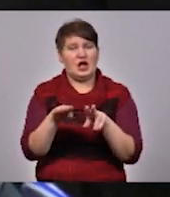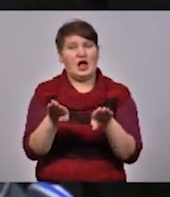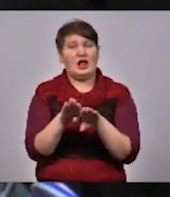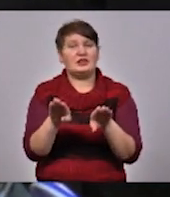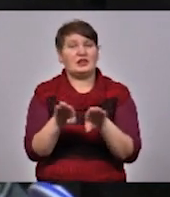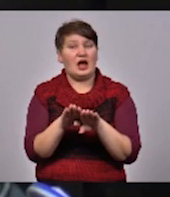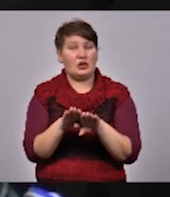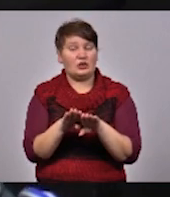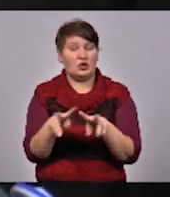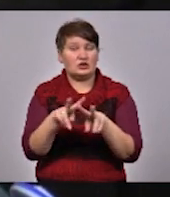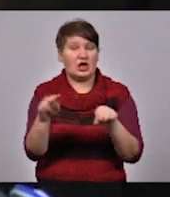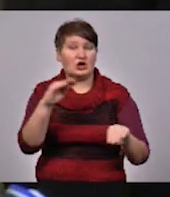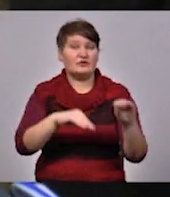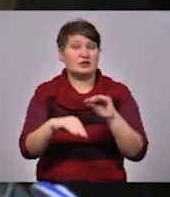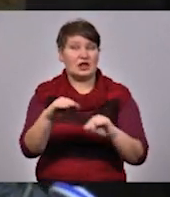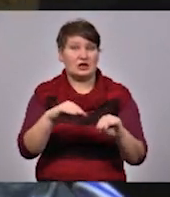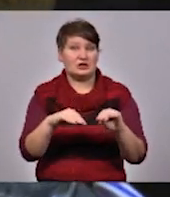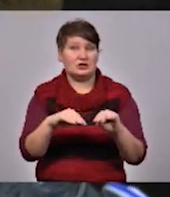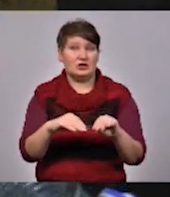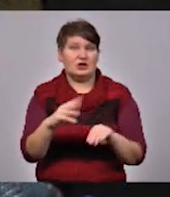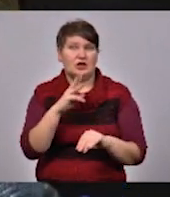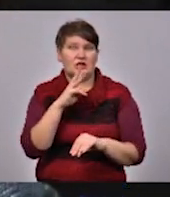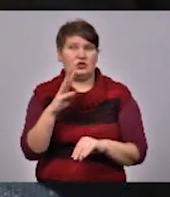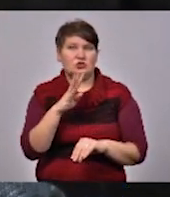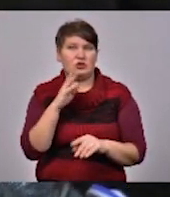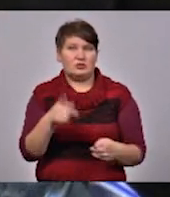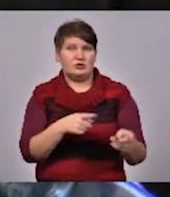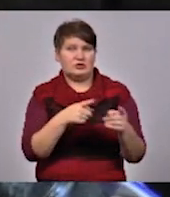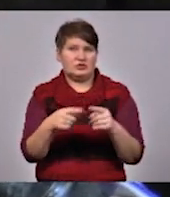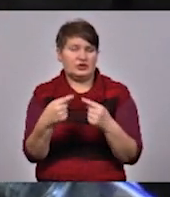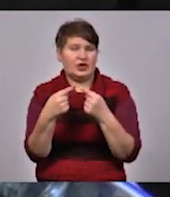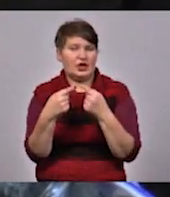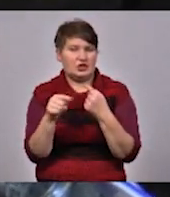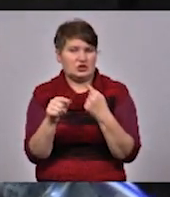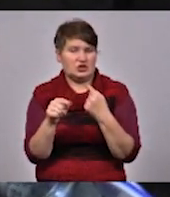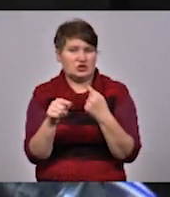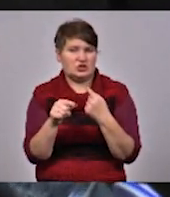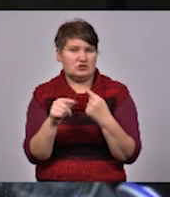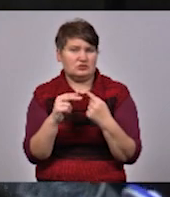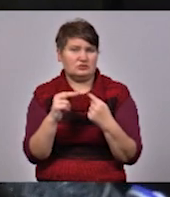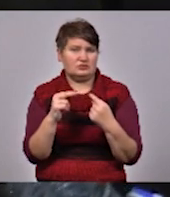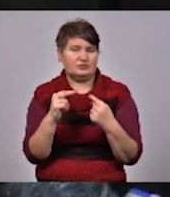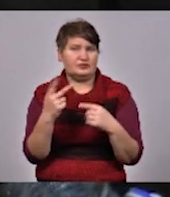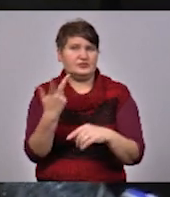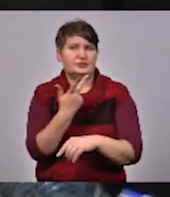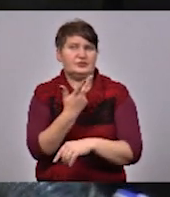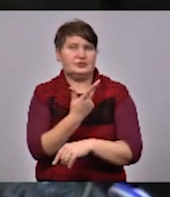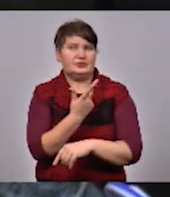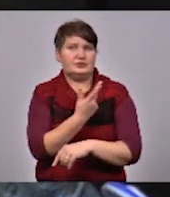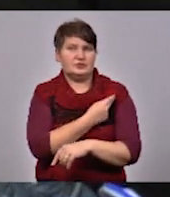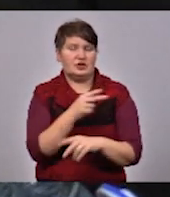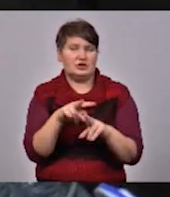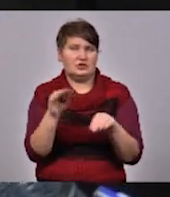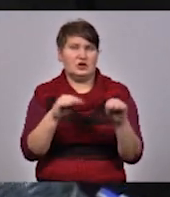от буквально 3 роки тому, 3-4 роки я перейшов на аналоги, я відчув, що можна жити вільно, а